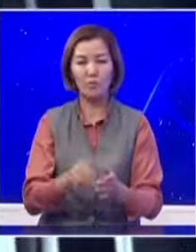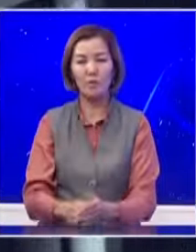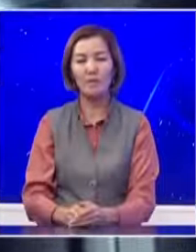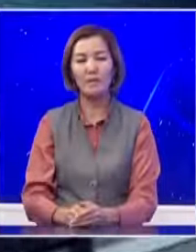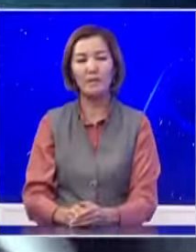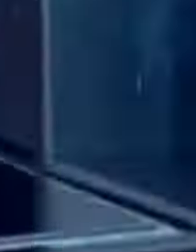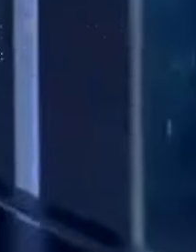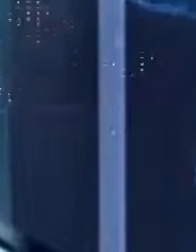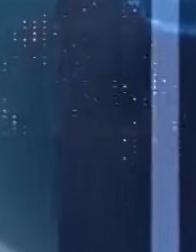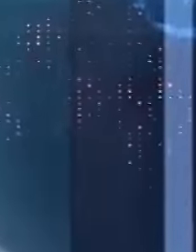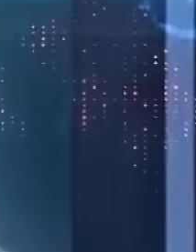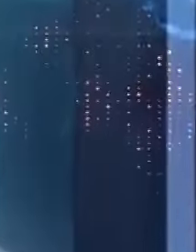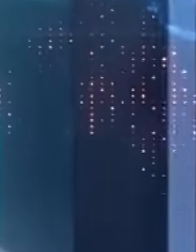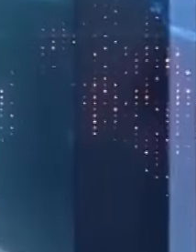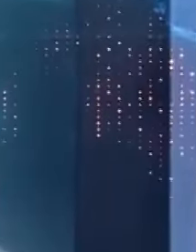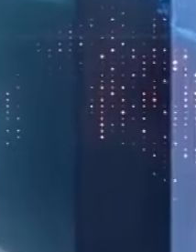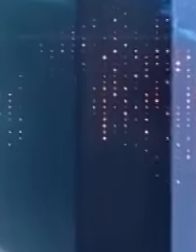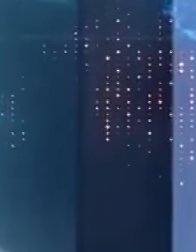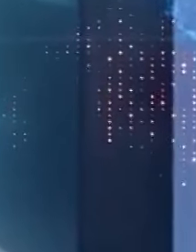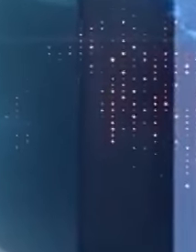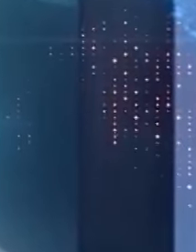Нұржан Қасаболат, Жетісу арнасы.